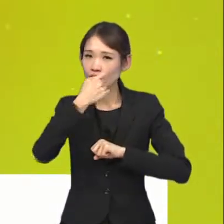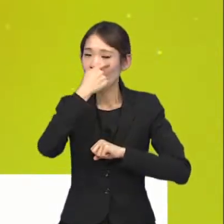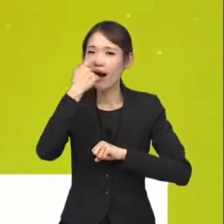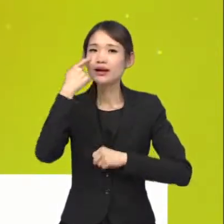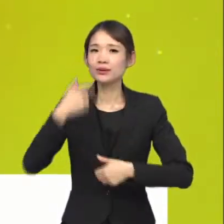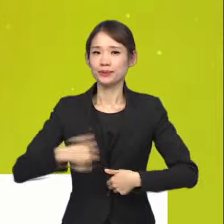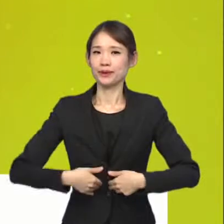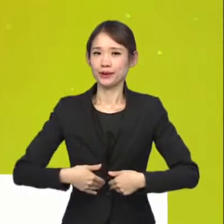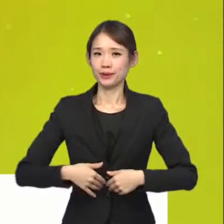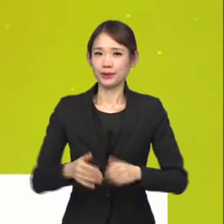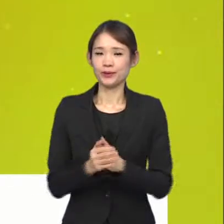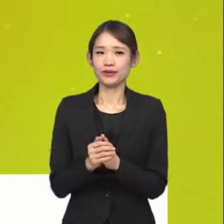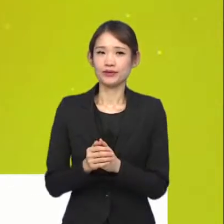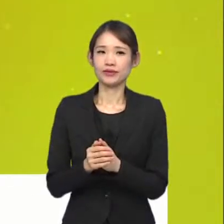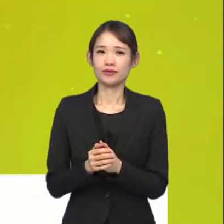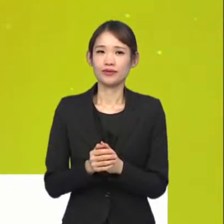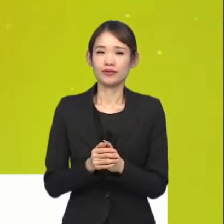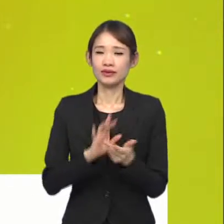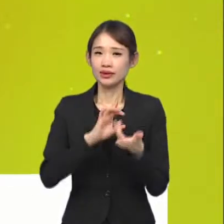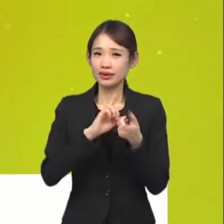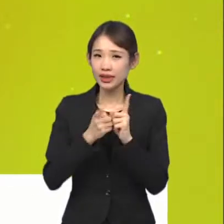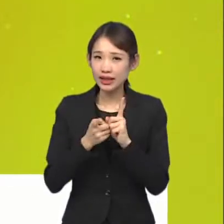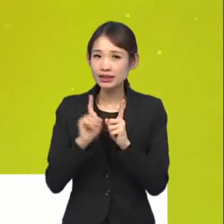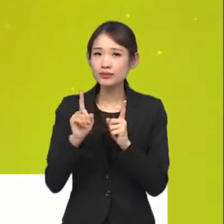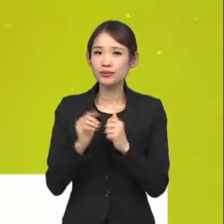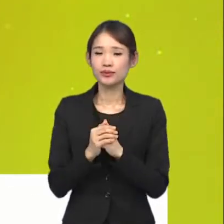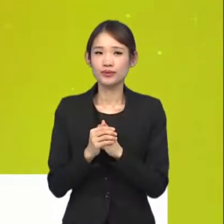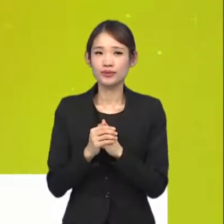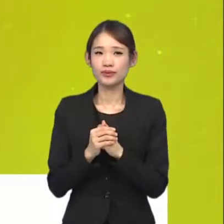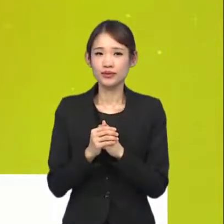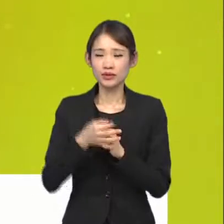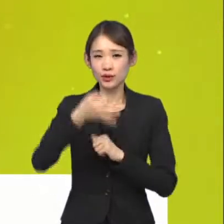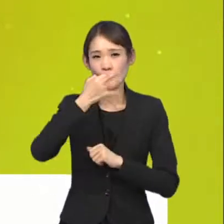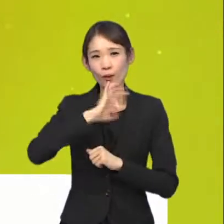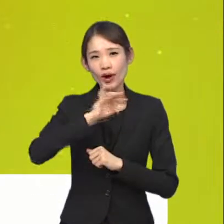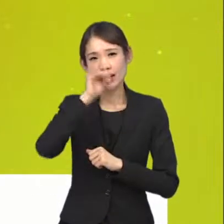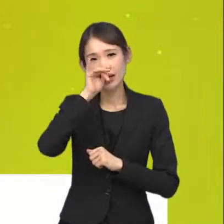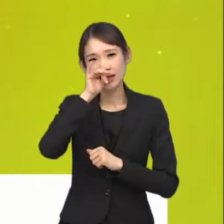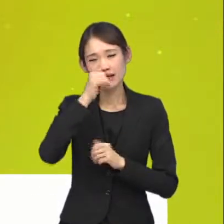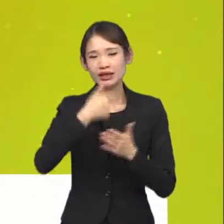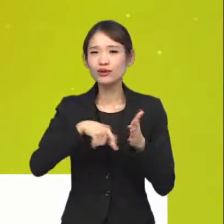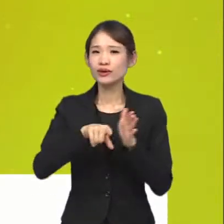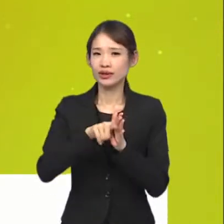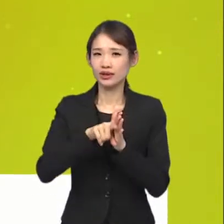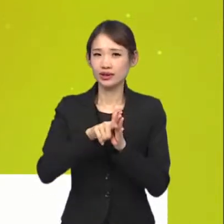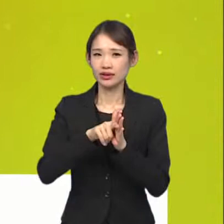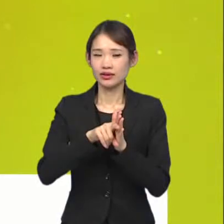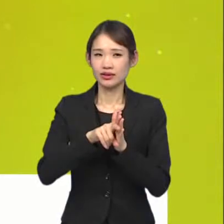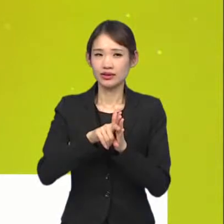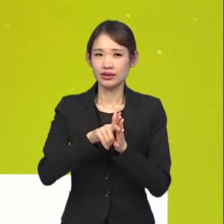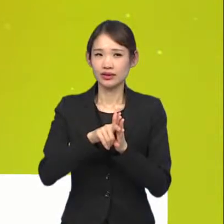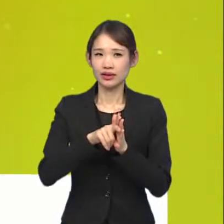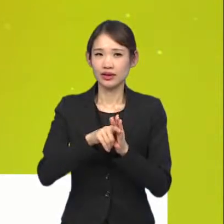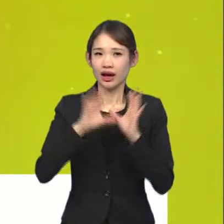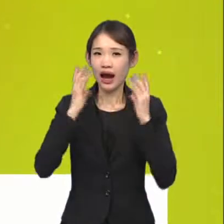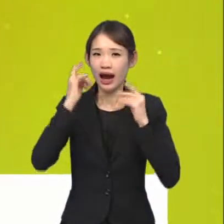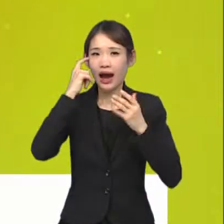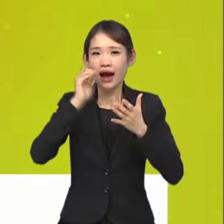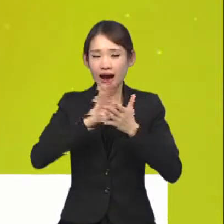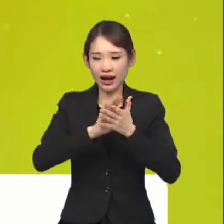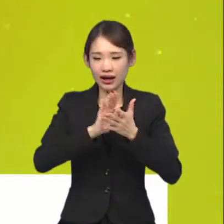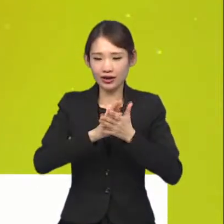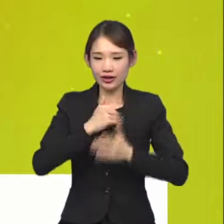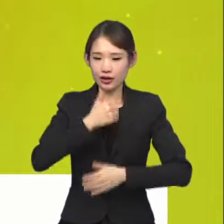거에요 대신 제 그런 부분들이 효과가 좀 있으려면 뭐 아이가 자기 스스로에 대해 자기